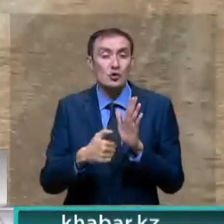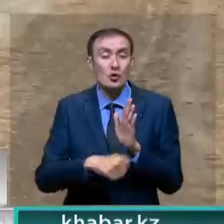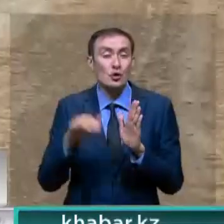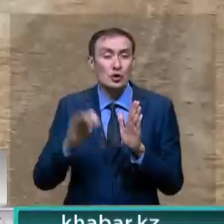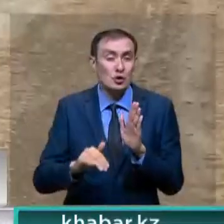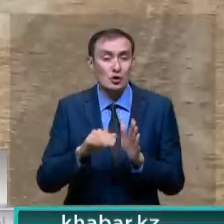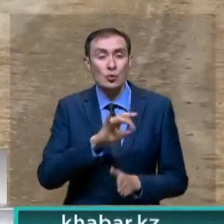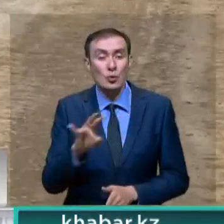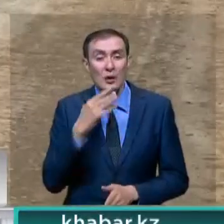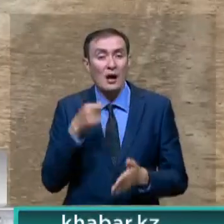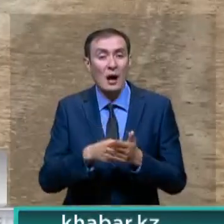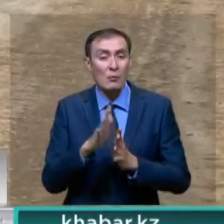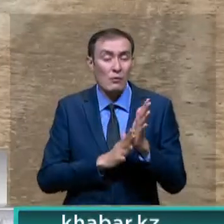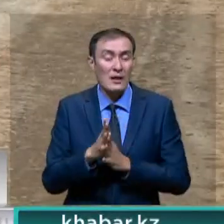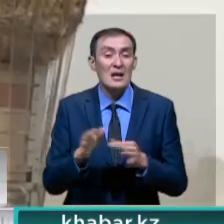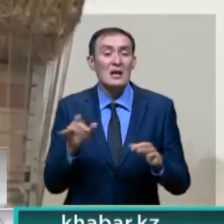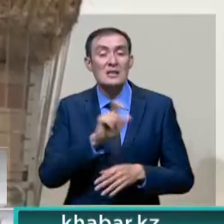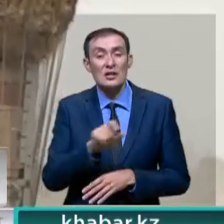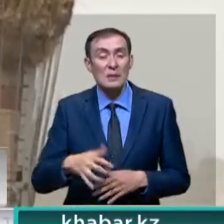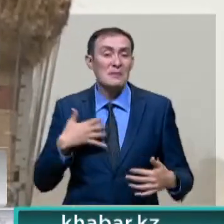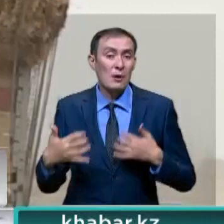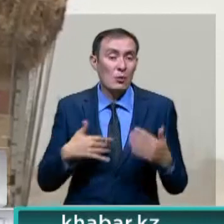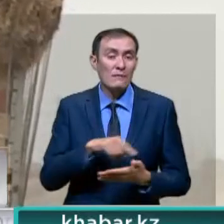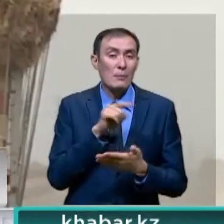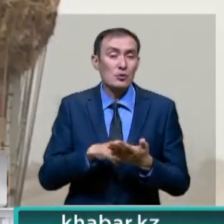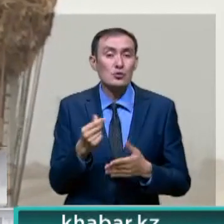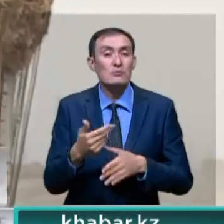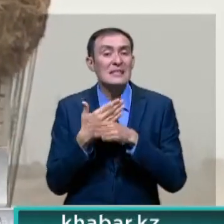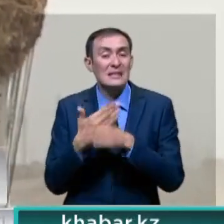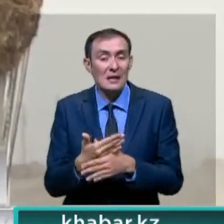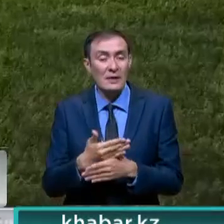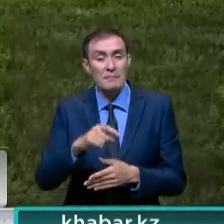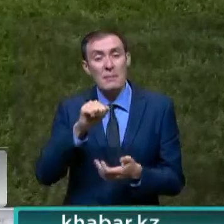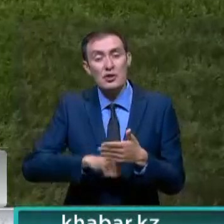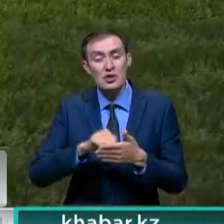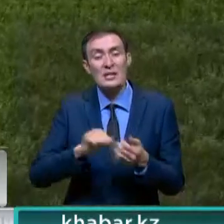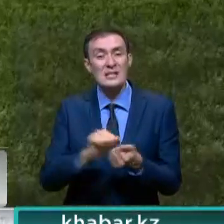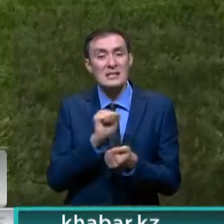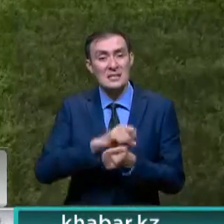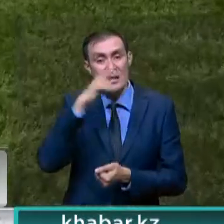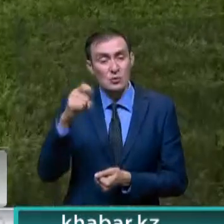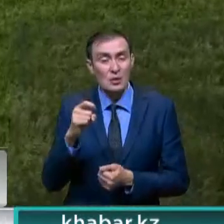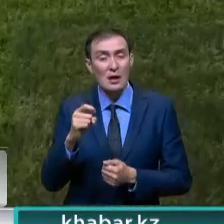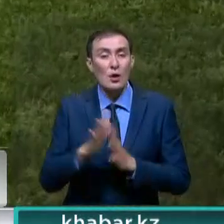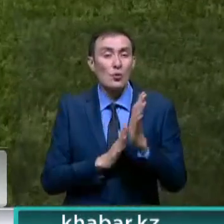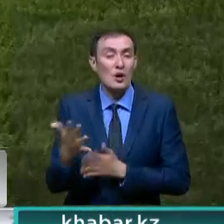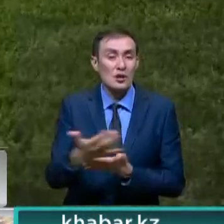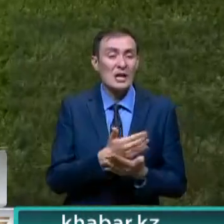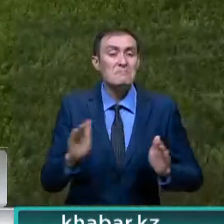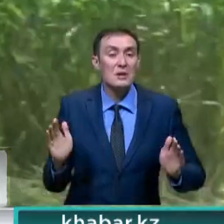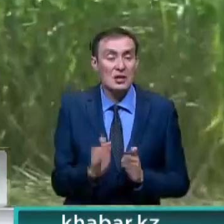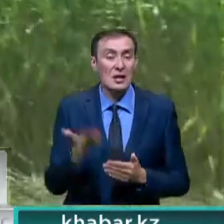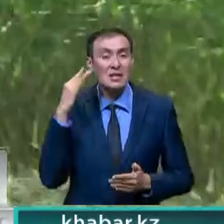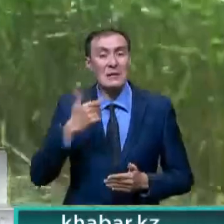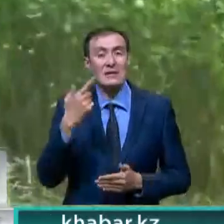600 тысяч тонн кормов. Сельчан тем временем беспокоит вопрос субсидирования. Из-за засухи урожай на сенокосах снизился. Если